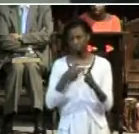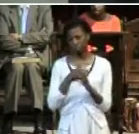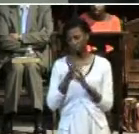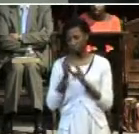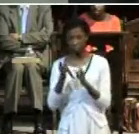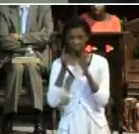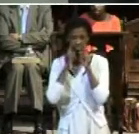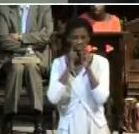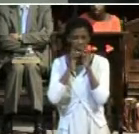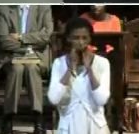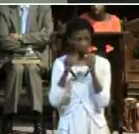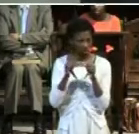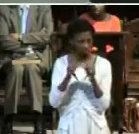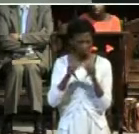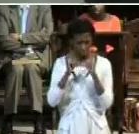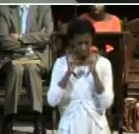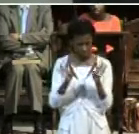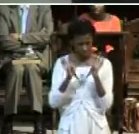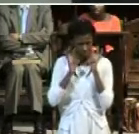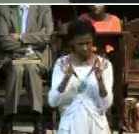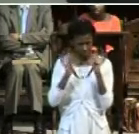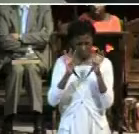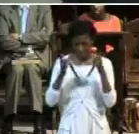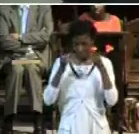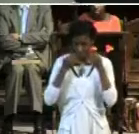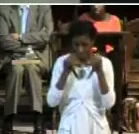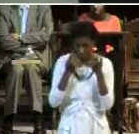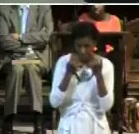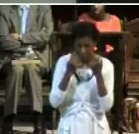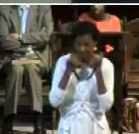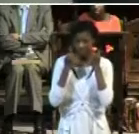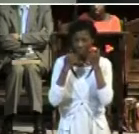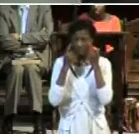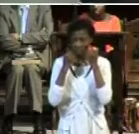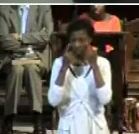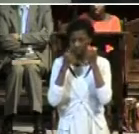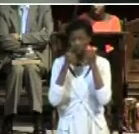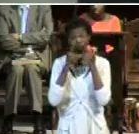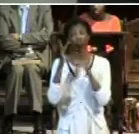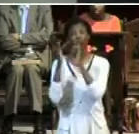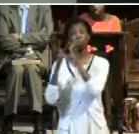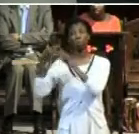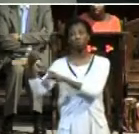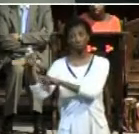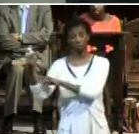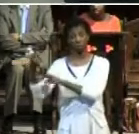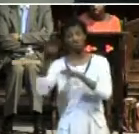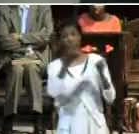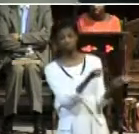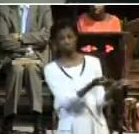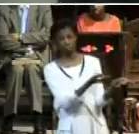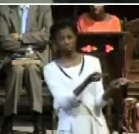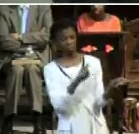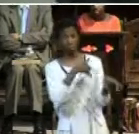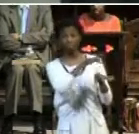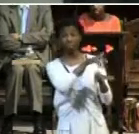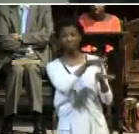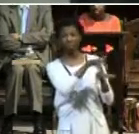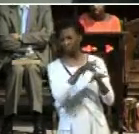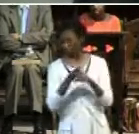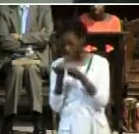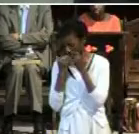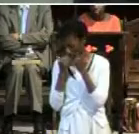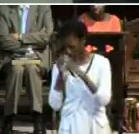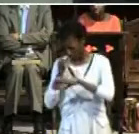pleurer. Et du coup, pleurant, et elle embrasse les pieds de Jésus. Vous savez, on n'embrasse pas les pieds